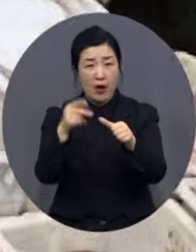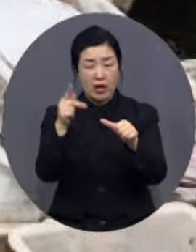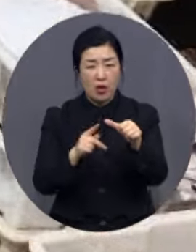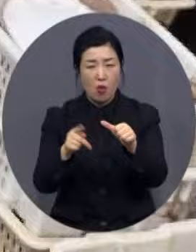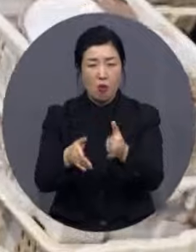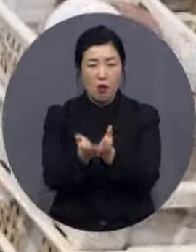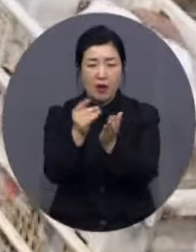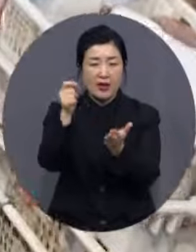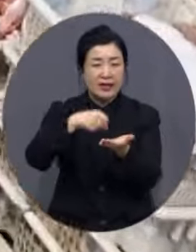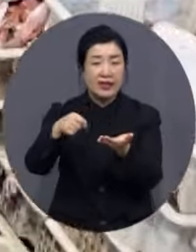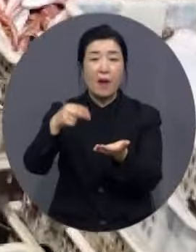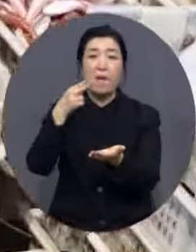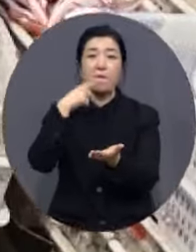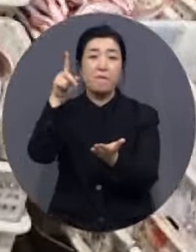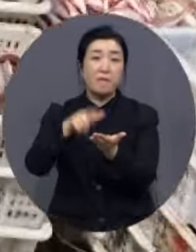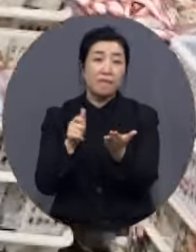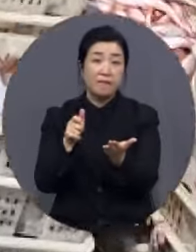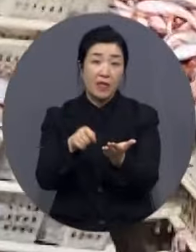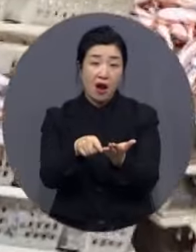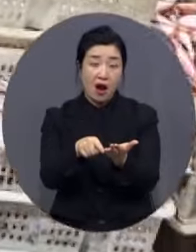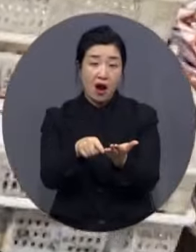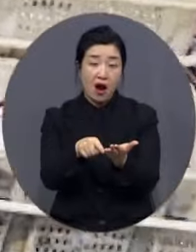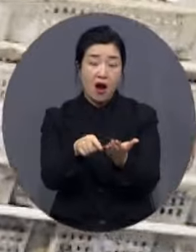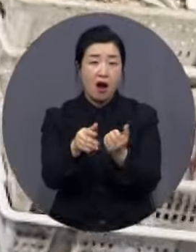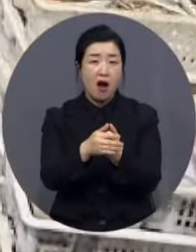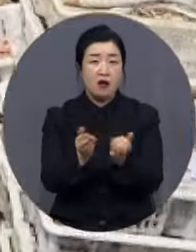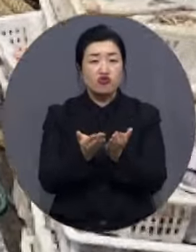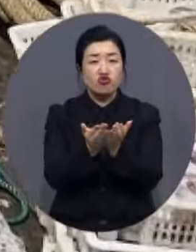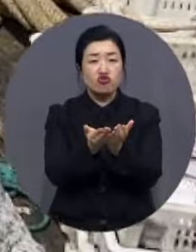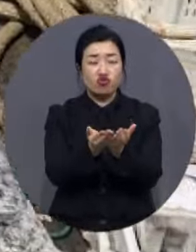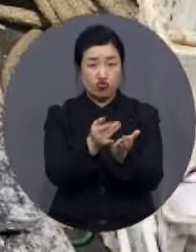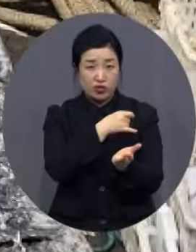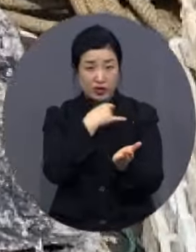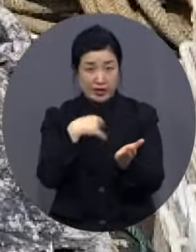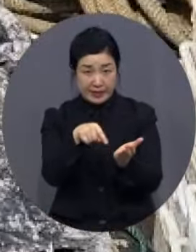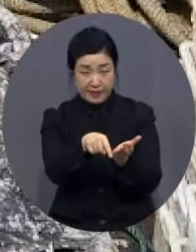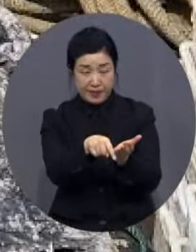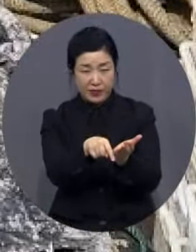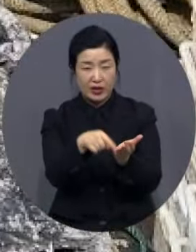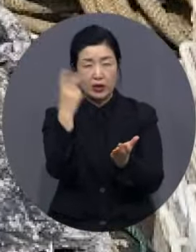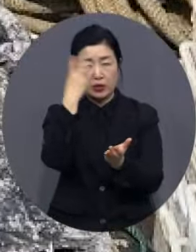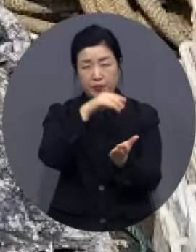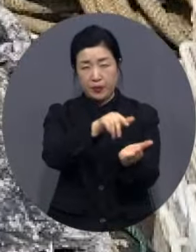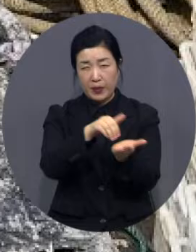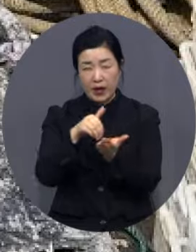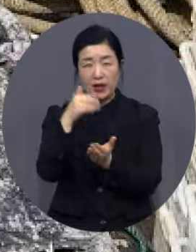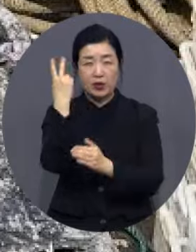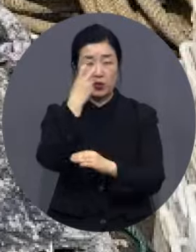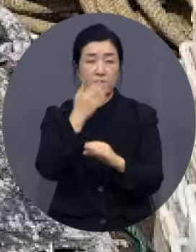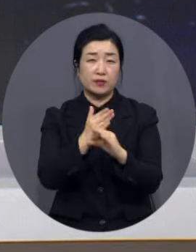조업 일지에 기재하지 않은 혐의로 111t 급 중국어선 한척을 적발해 조사